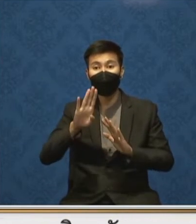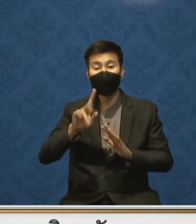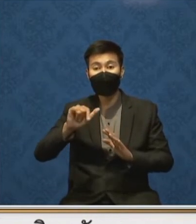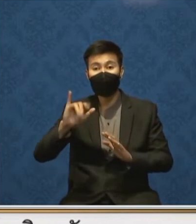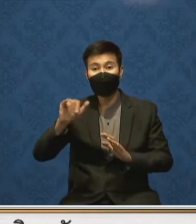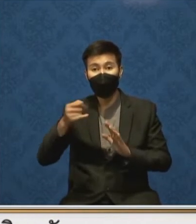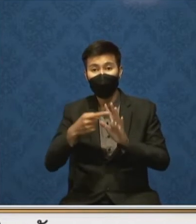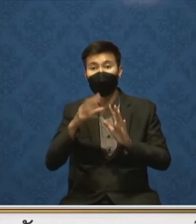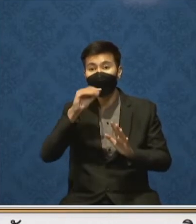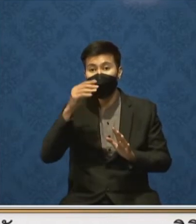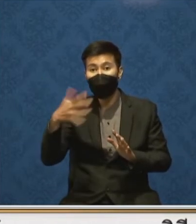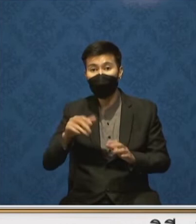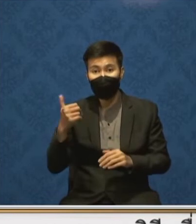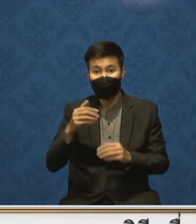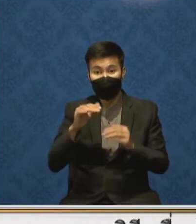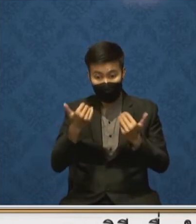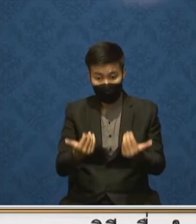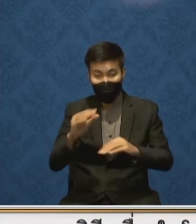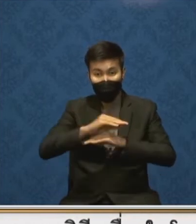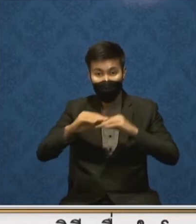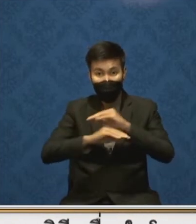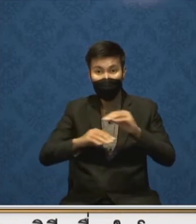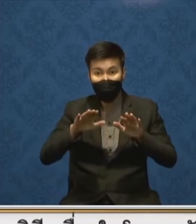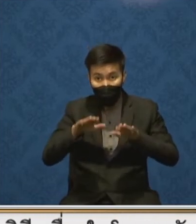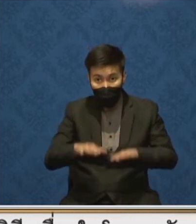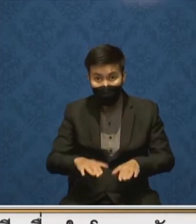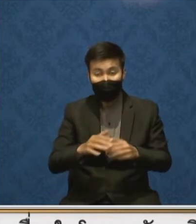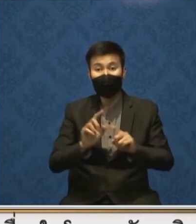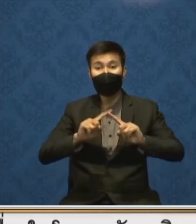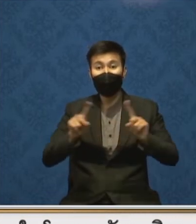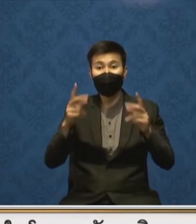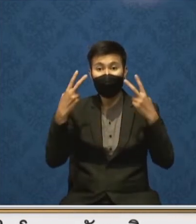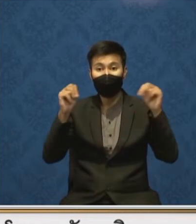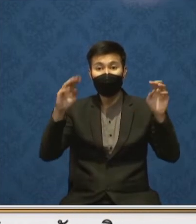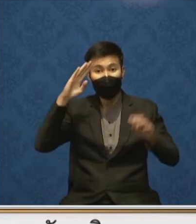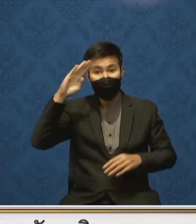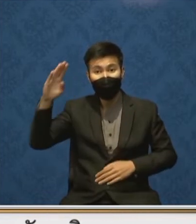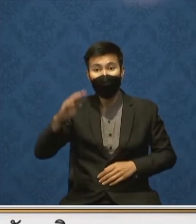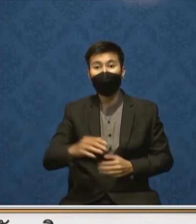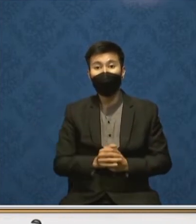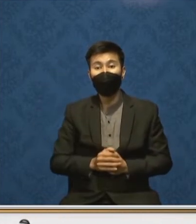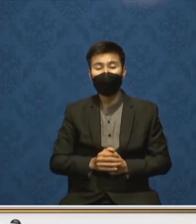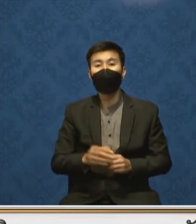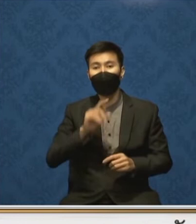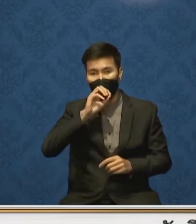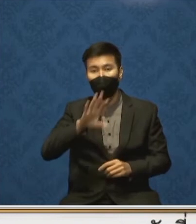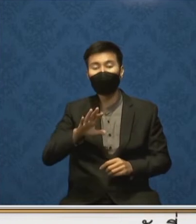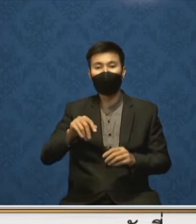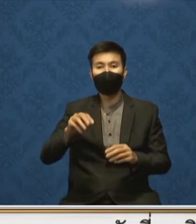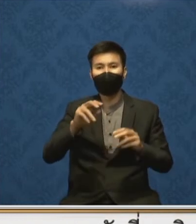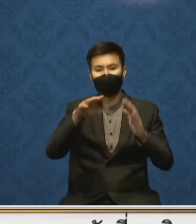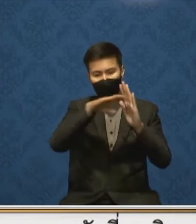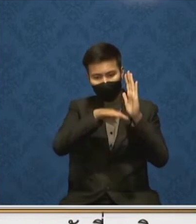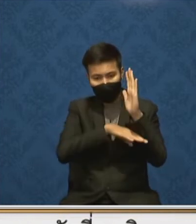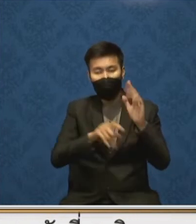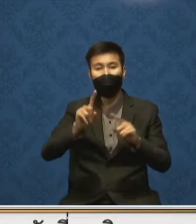ใพชัดรดิปีนี้เนี่ยลดลงด้ซ้ำแตว่าใญกอบนยบายเป็นโดยเรื่องนี้นะคะเรากยเจอปัญหาแบ